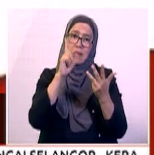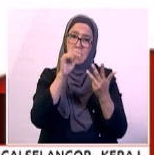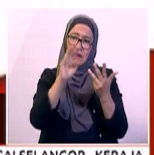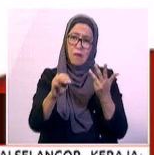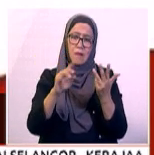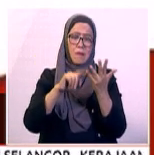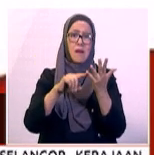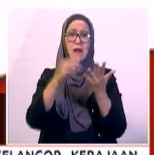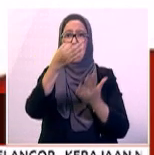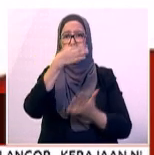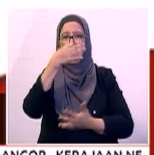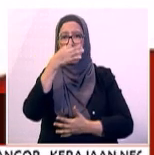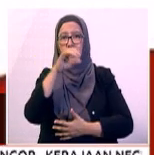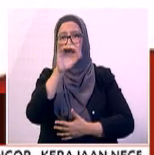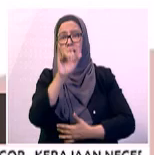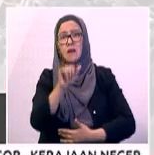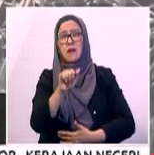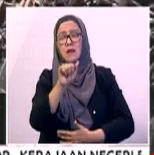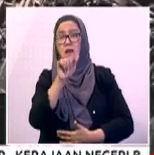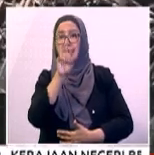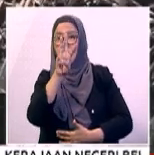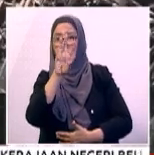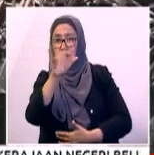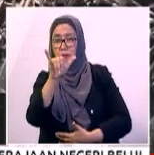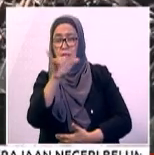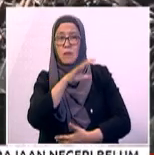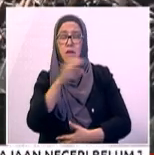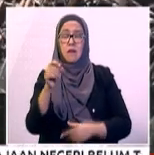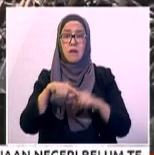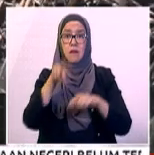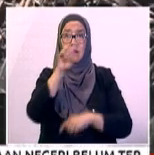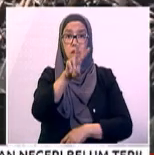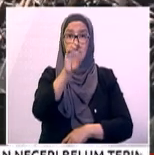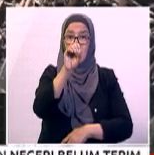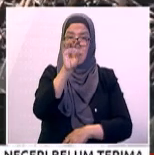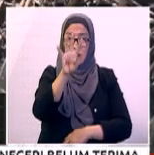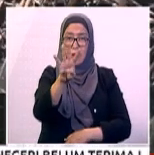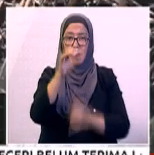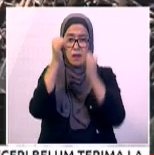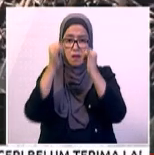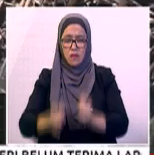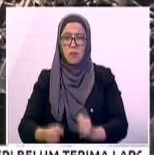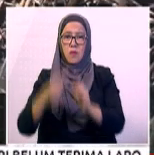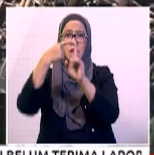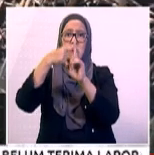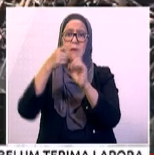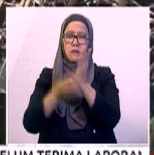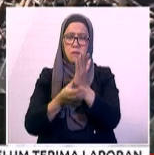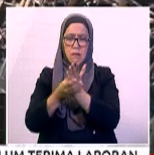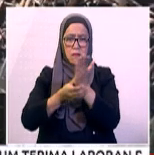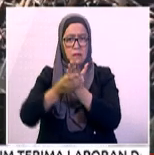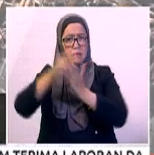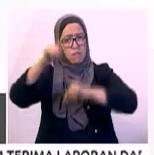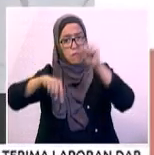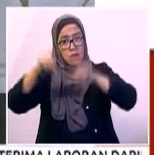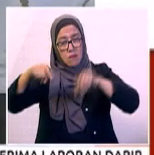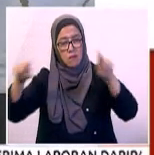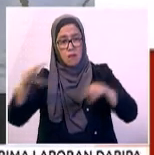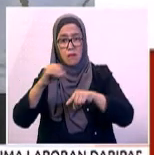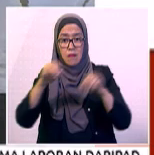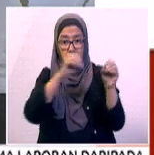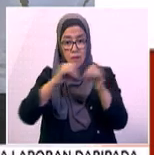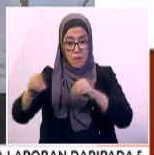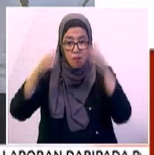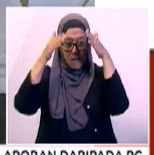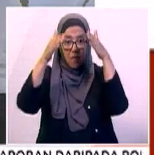yaba WY. Manakala 204 individu positif pelbagai jenis dadah. Operasi tertumpu di lokasi dikenal pasti